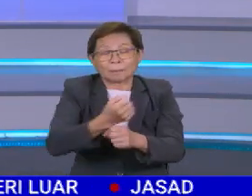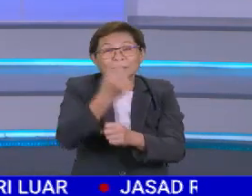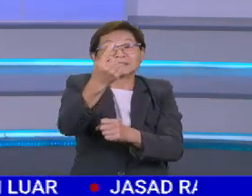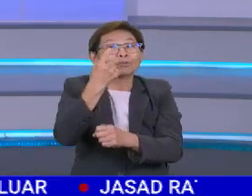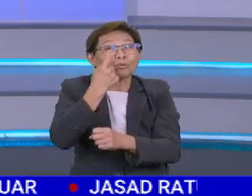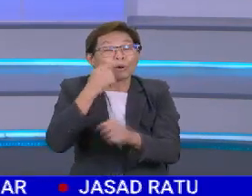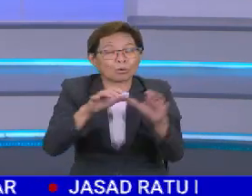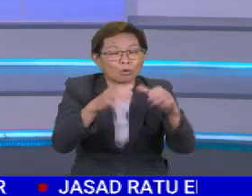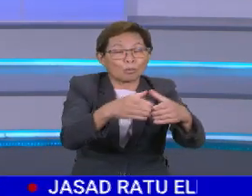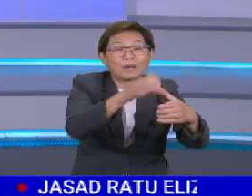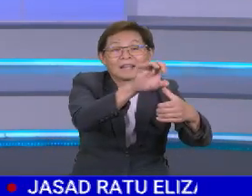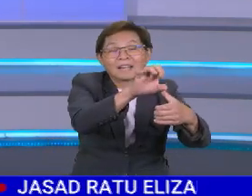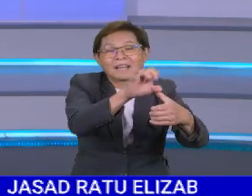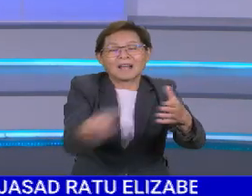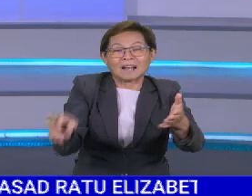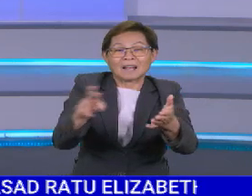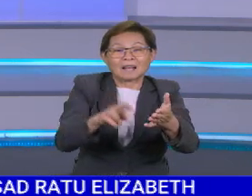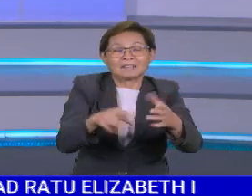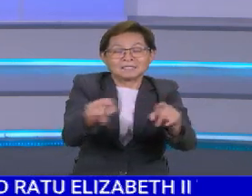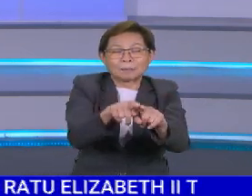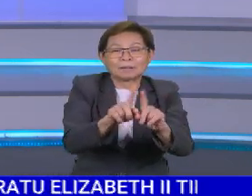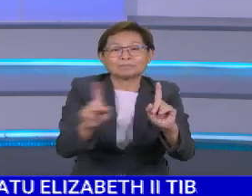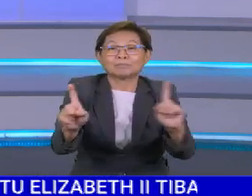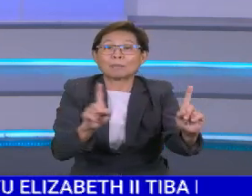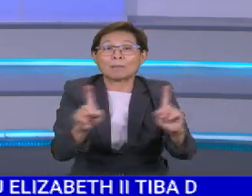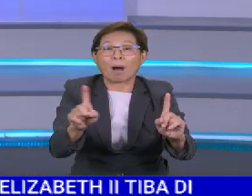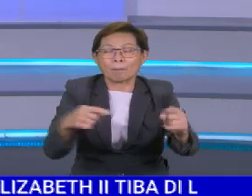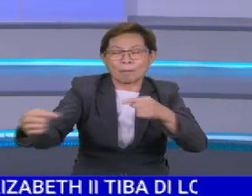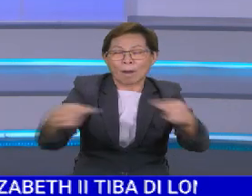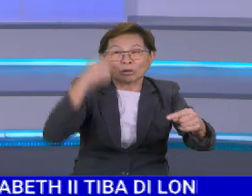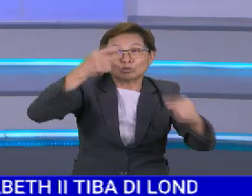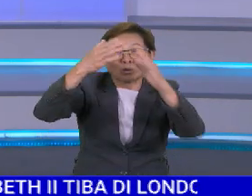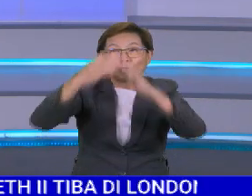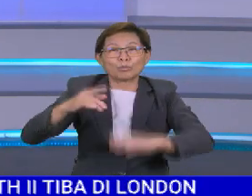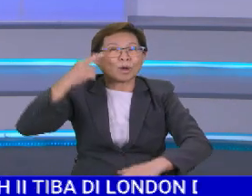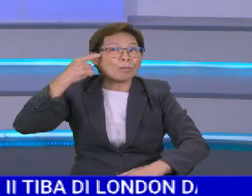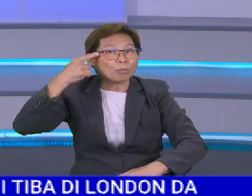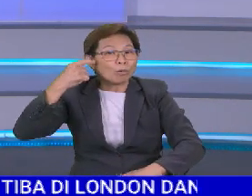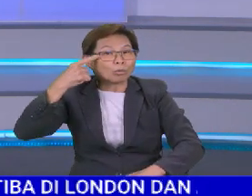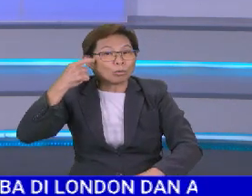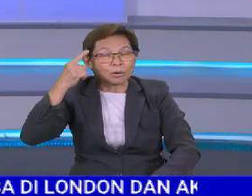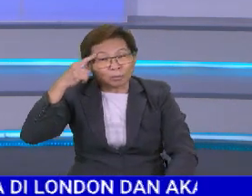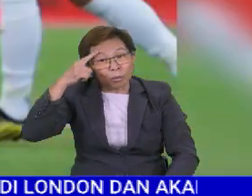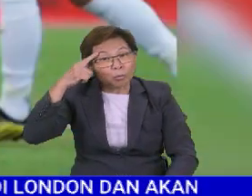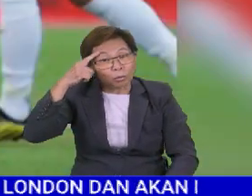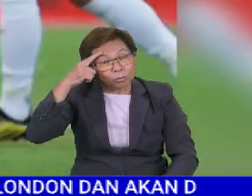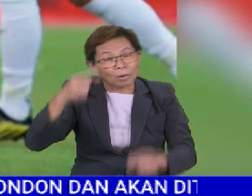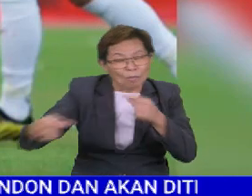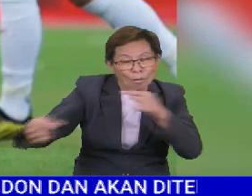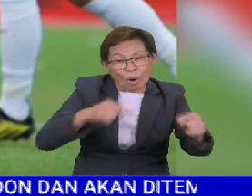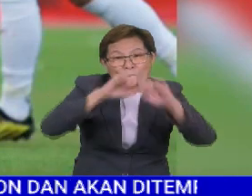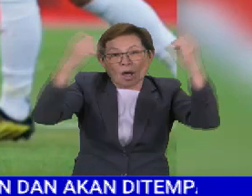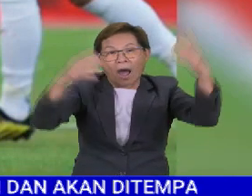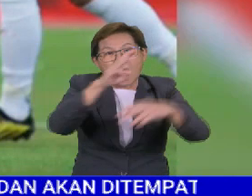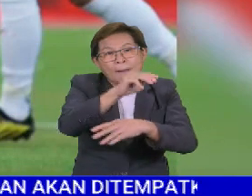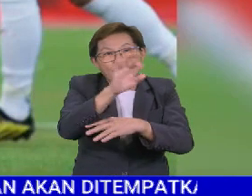pembukaan kumpulan ini dengan melakar keputusan seri-1 sama menentang tuan rumah monggolia ber-ac di stadion